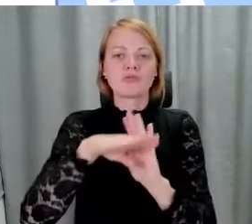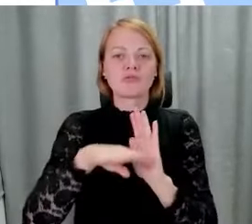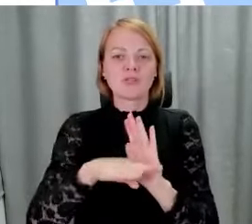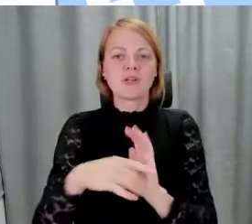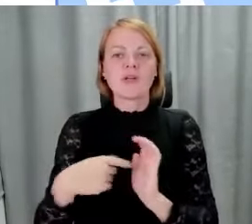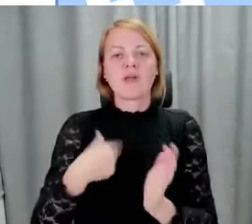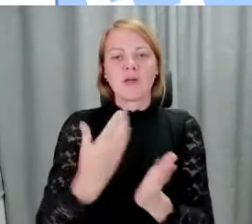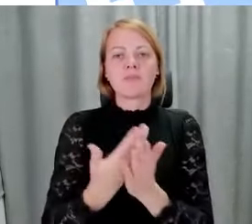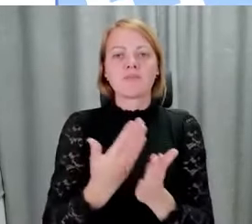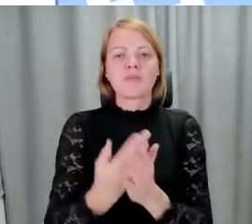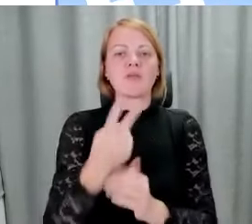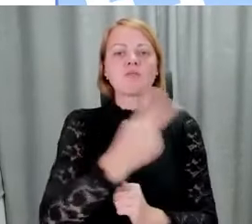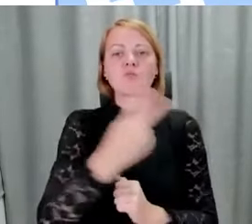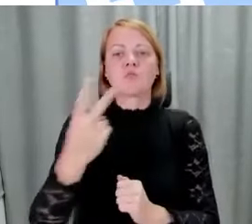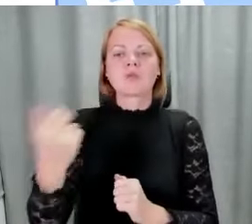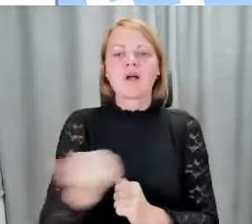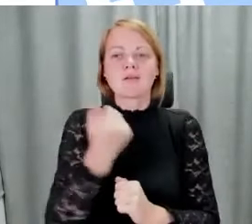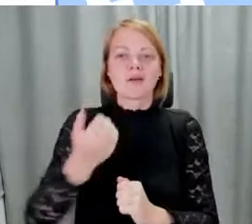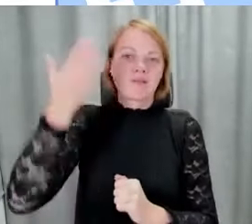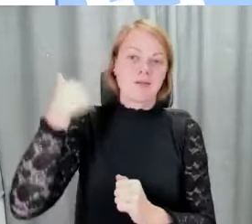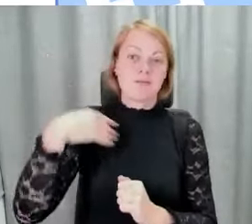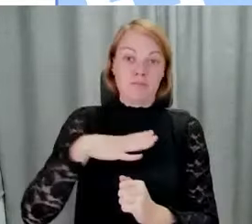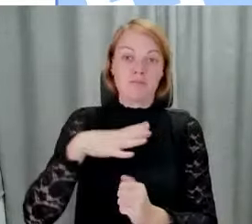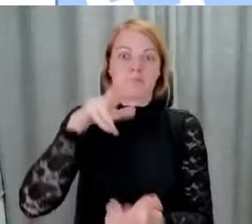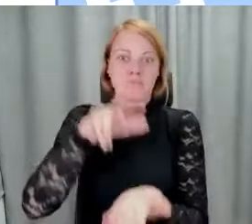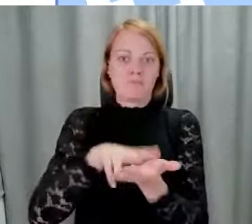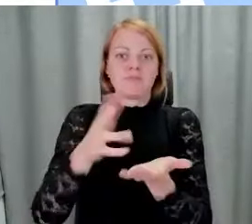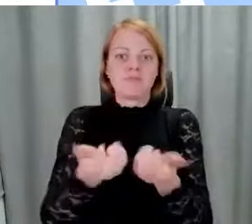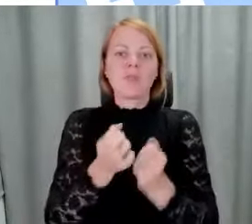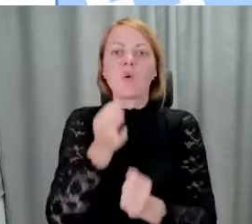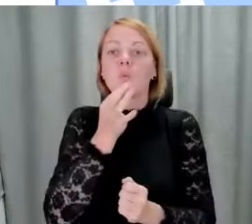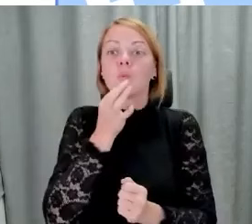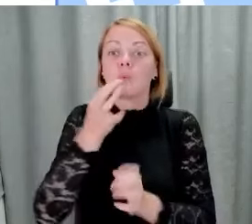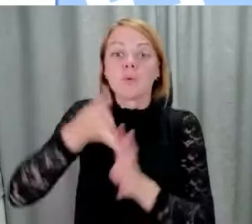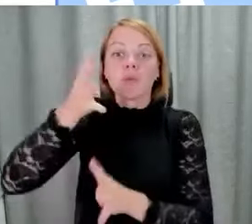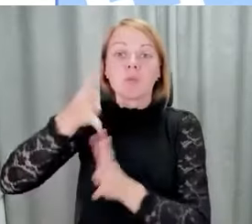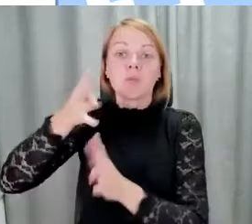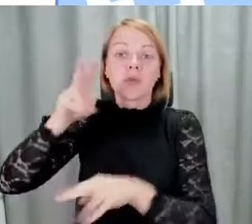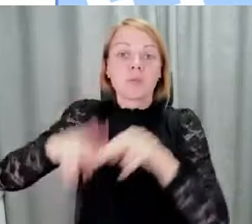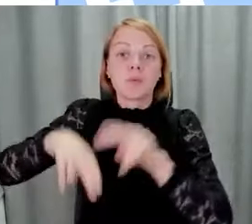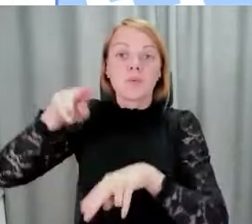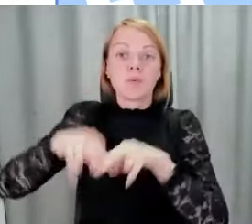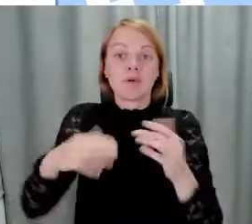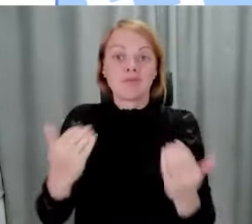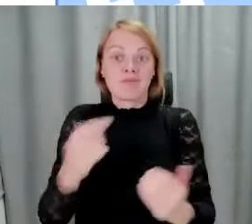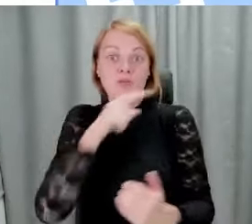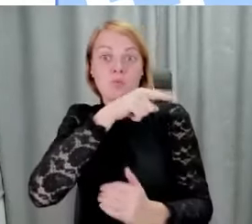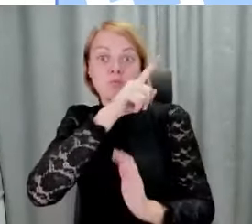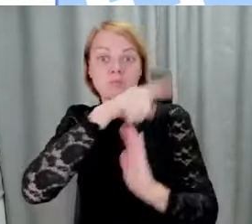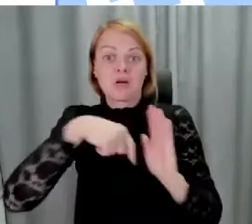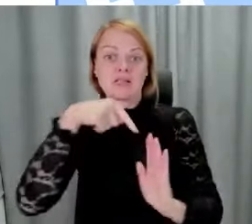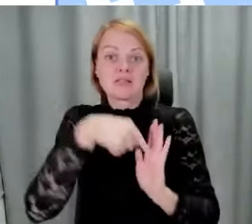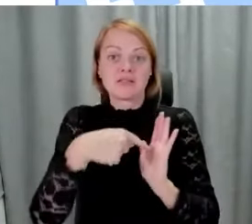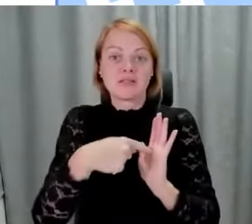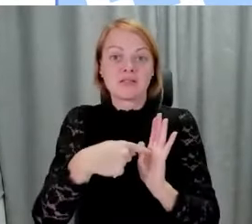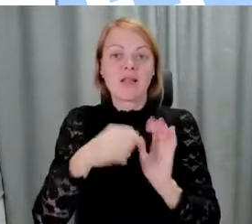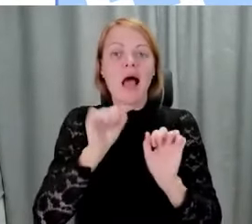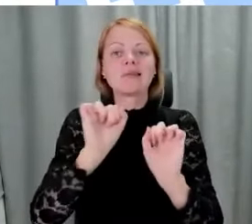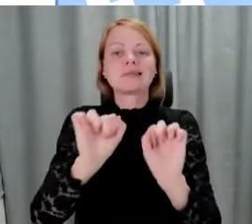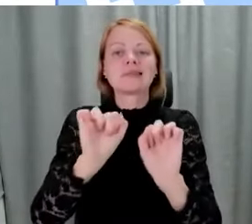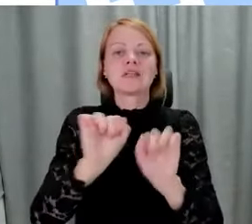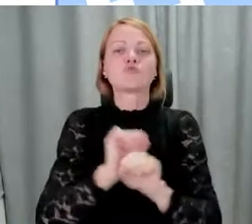Pieņemsim, ka mēs 22. Gadā martā šo būvnormatīvu būtu pieņēmuši. Vēl neviena ēka nebūtu uzbūvēta ar šo aizsargāto drošo